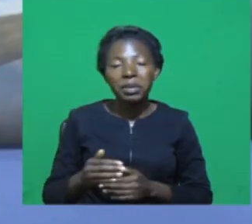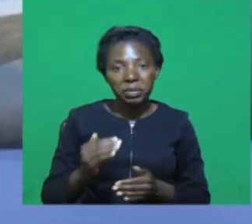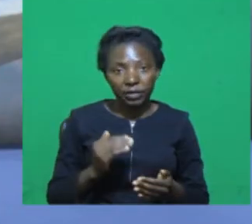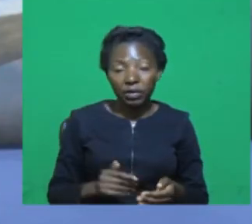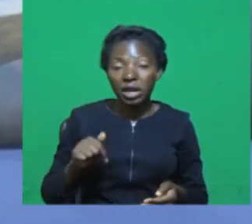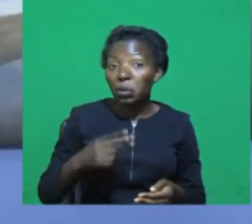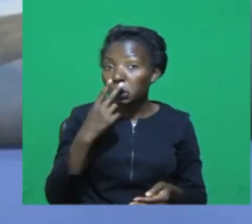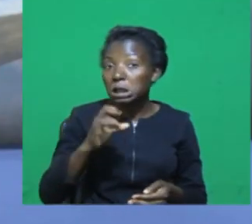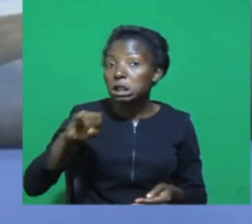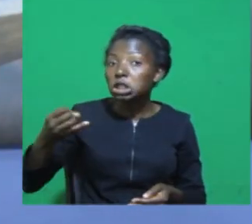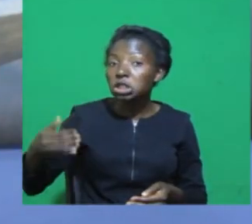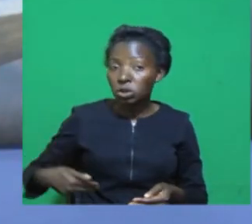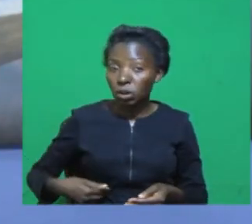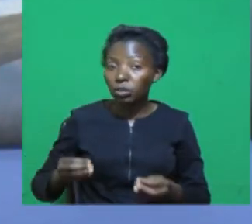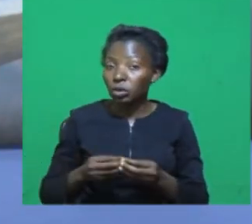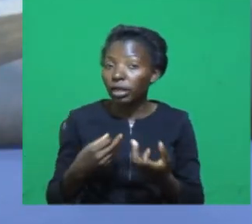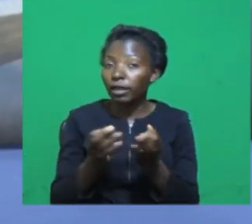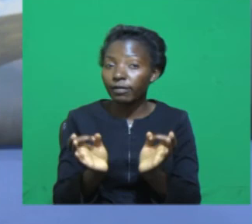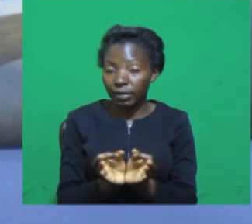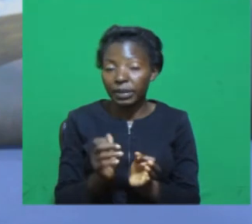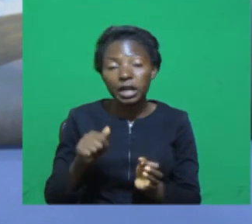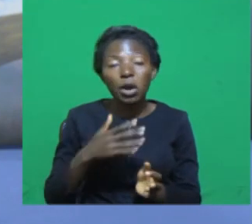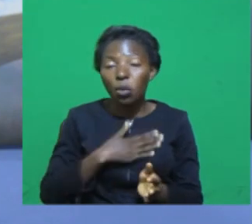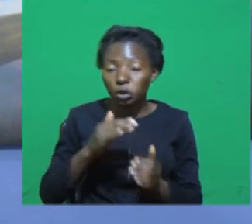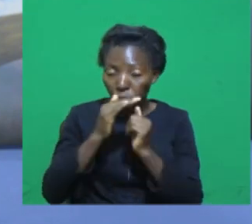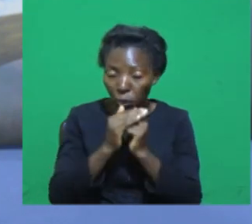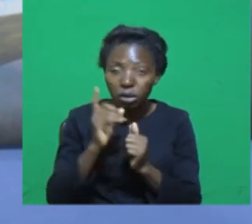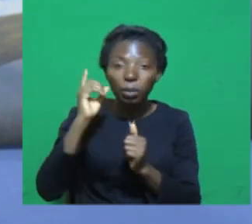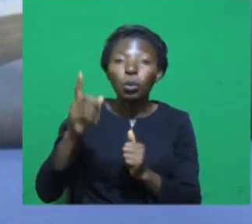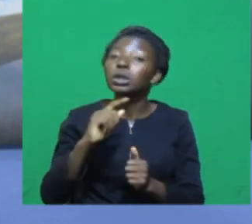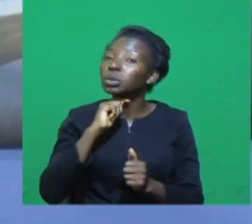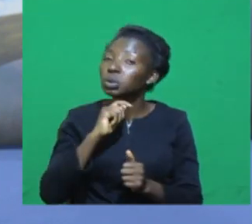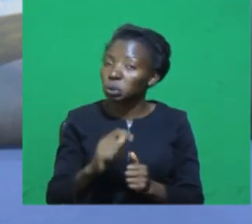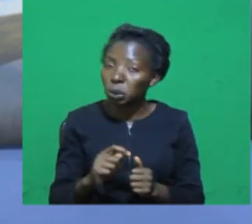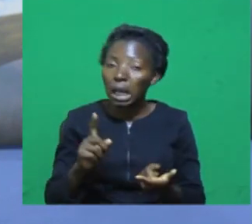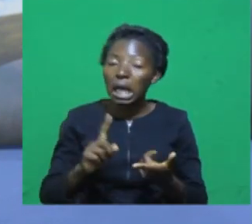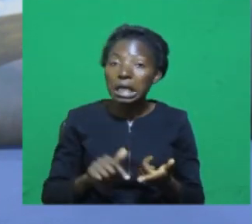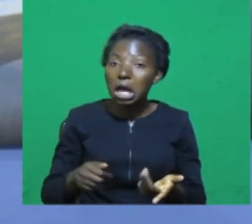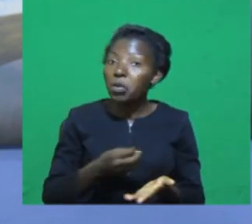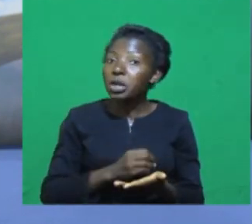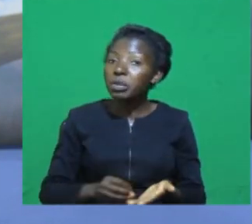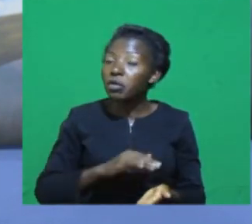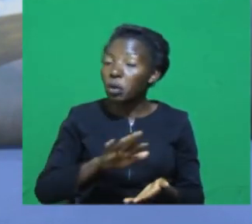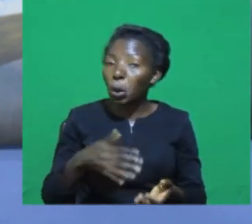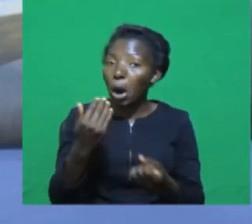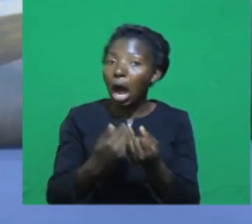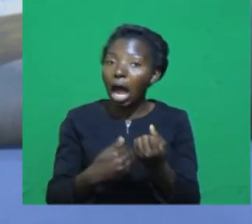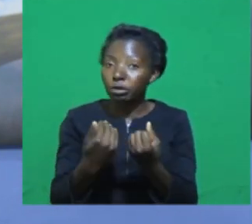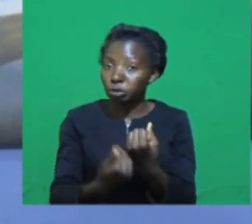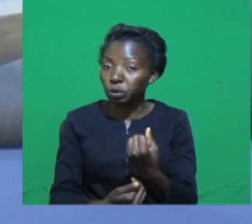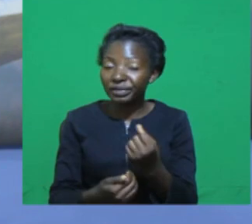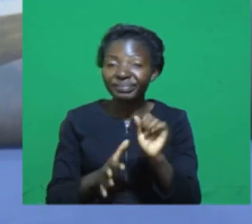taona Jacob nemhuri yake vakuda kunamata Mwari zvemachokwadi, vachibvisa vamwe vaMwari vanga vari mumaoko